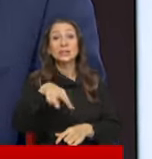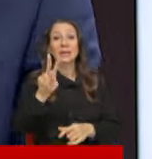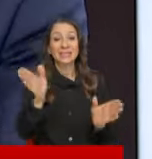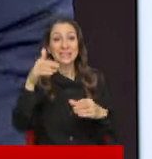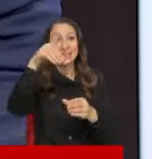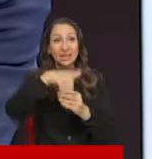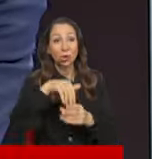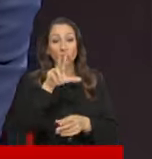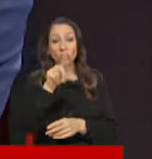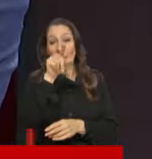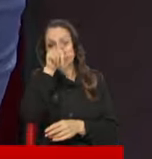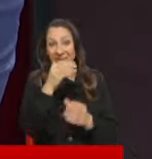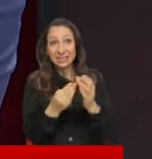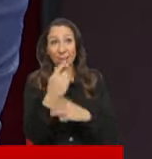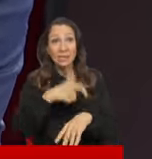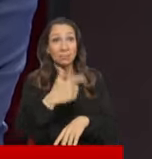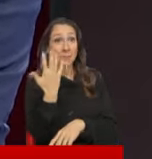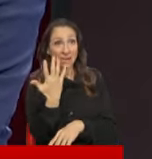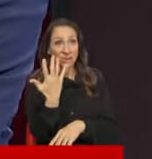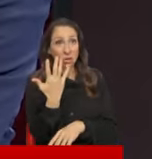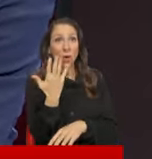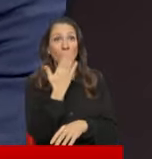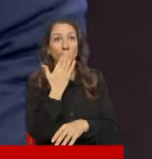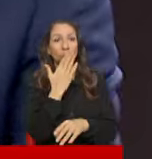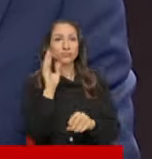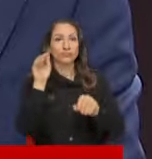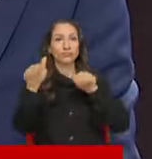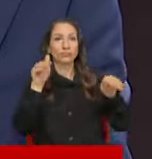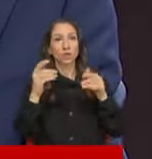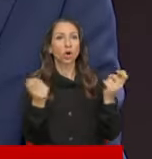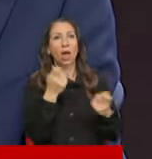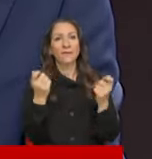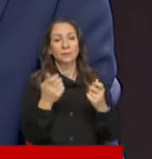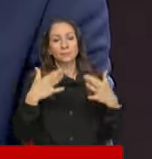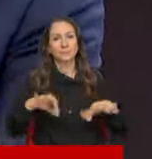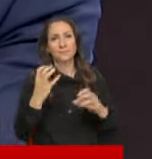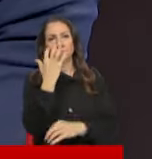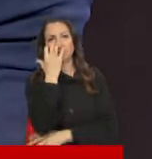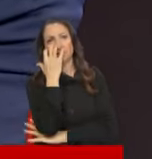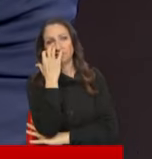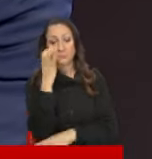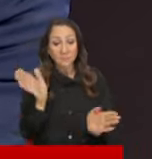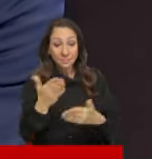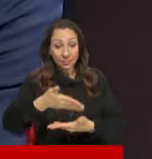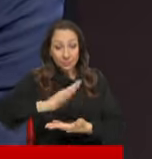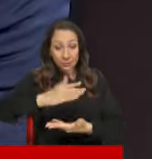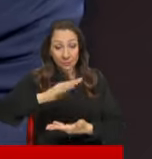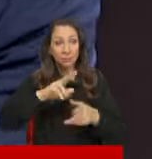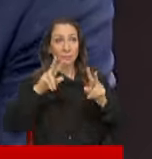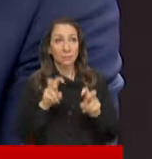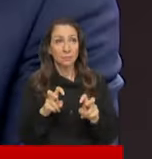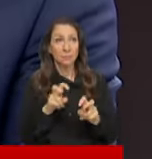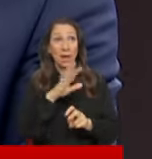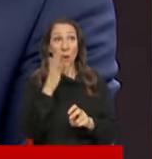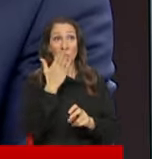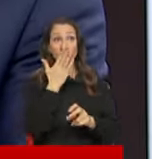sandıkta 31 Mart günü sabahın saat 5'inde okullarda sandık görevlilerimiz hazır sandıklar açıldığında Sandıklara oturacaklar her